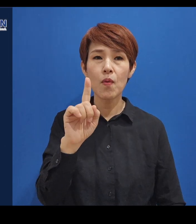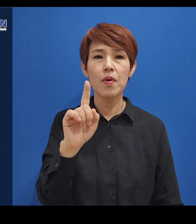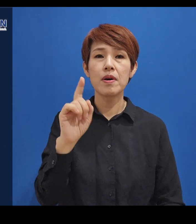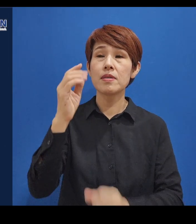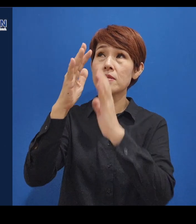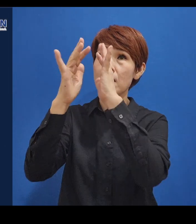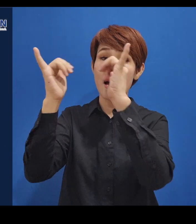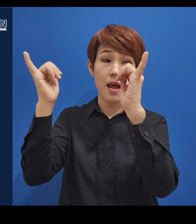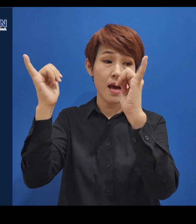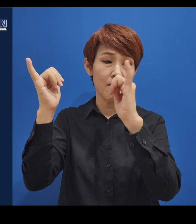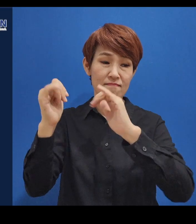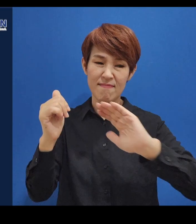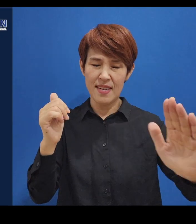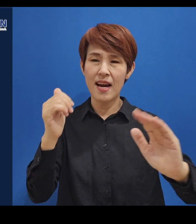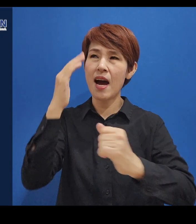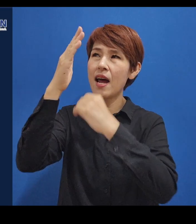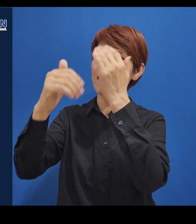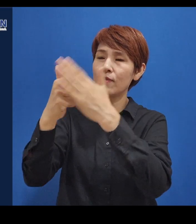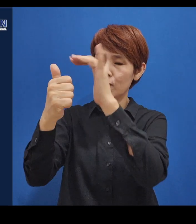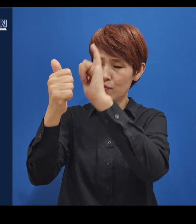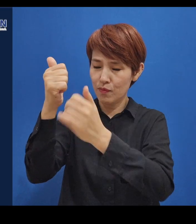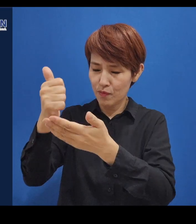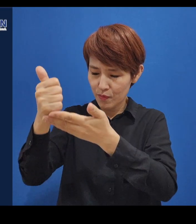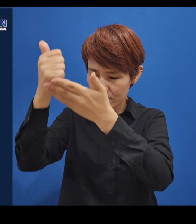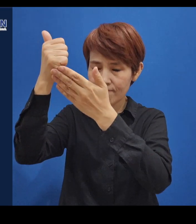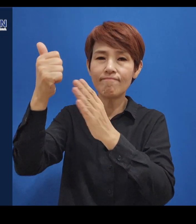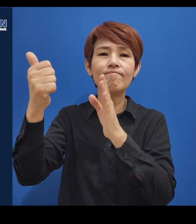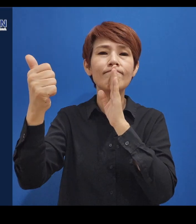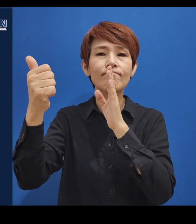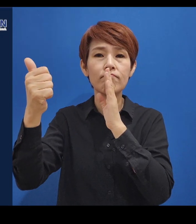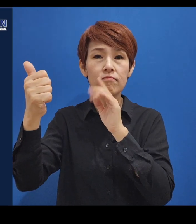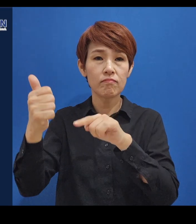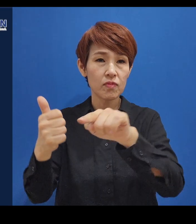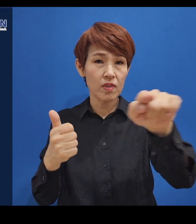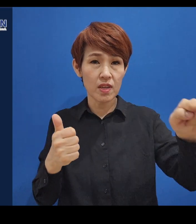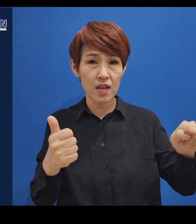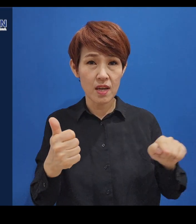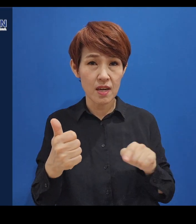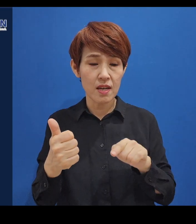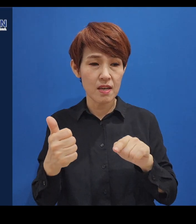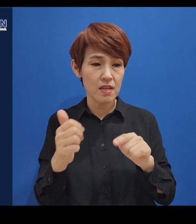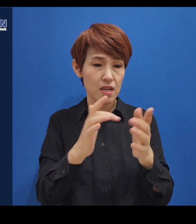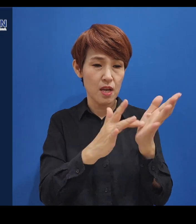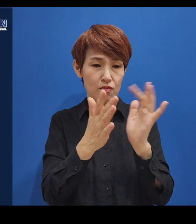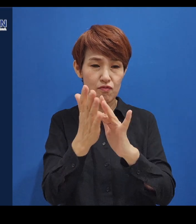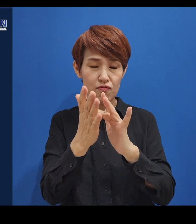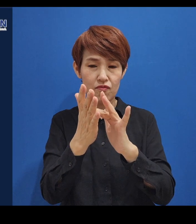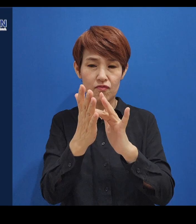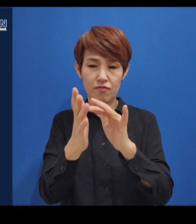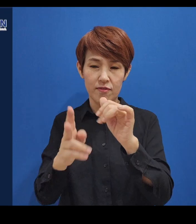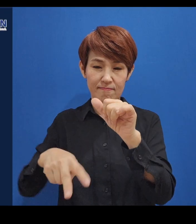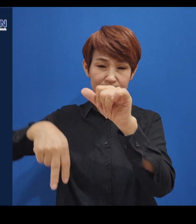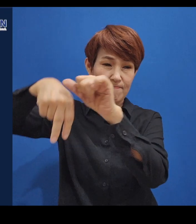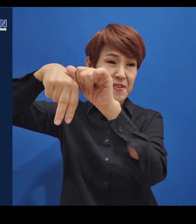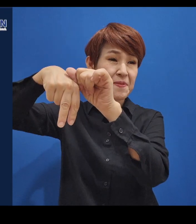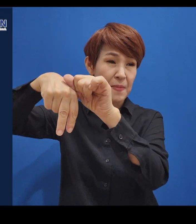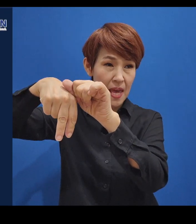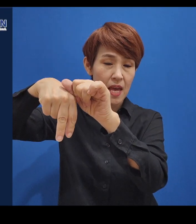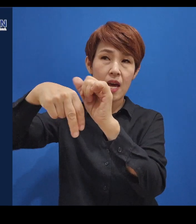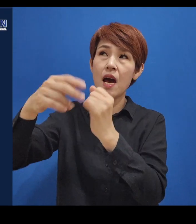사람보다 하나님께 순종하는 것이 마땅하니라. 너희가 나무에 달아 죽인 예수를 우리 조상의 하나님이